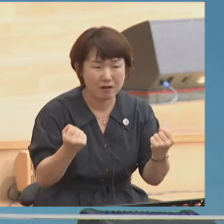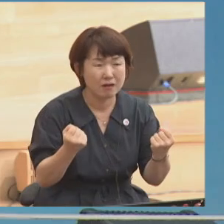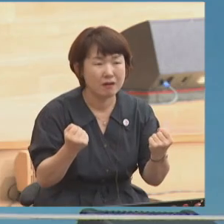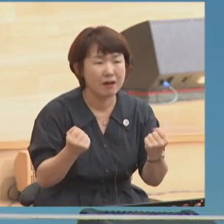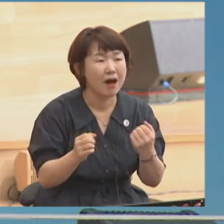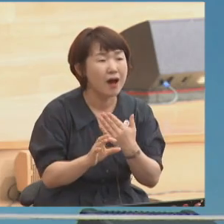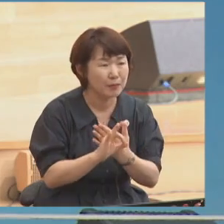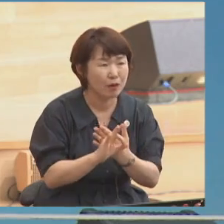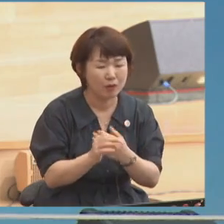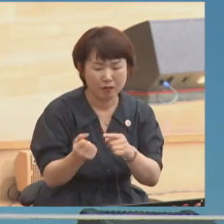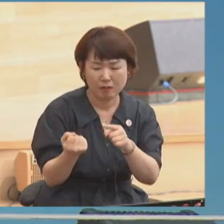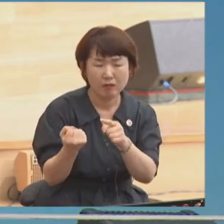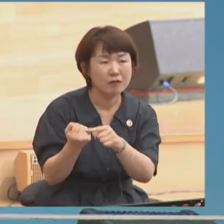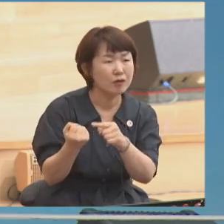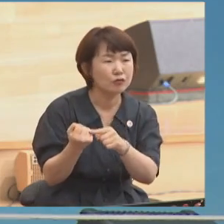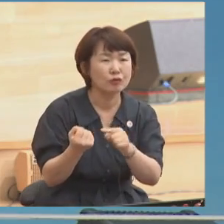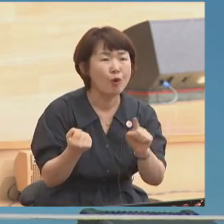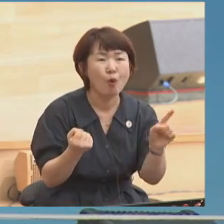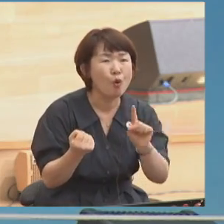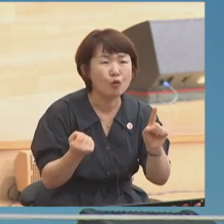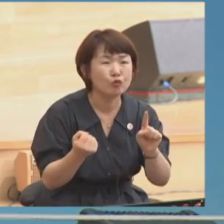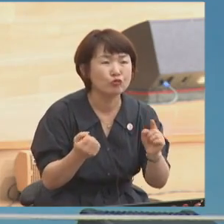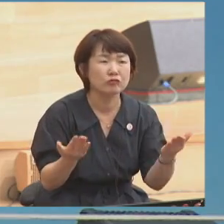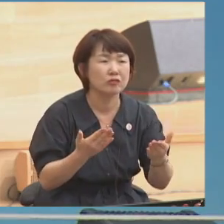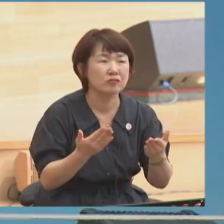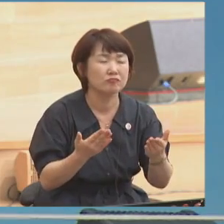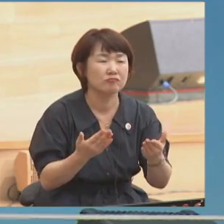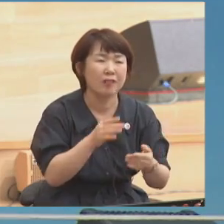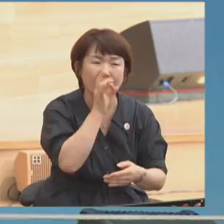손으로는 아무것도 할 수가 없어요.